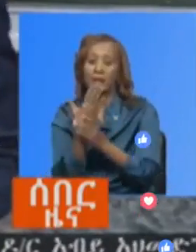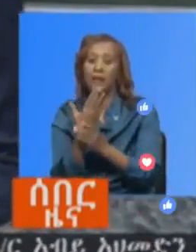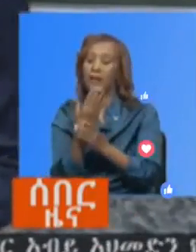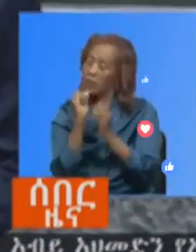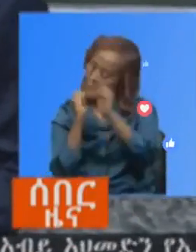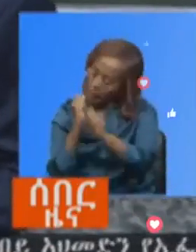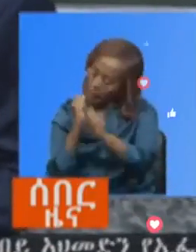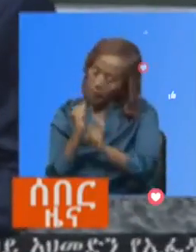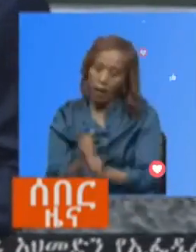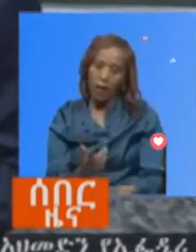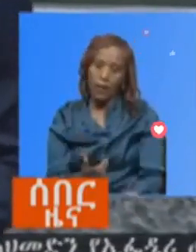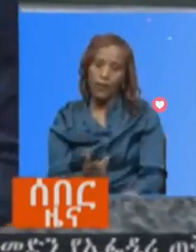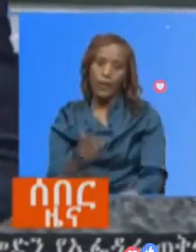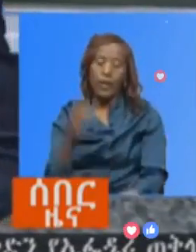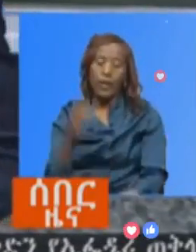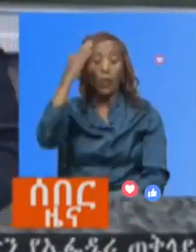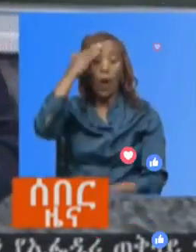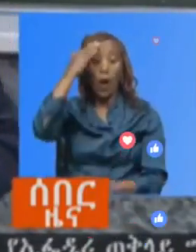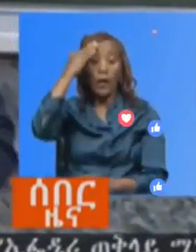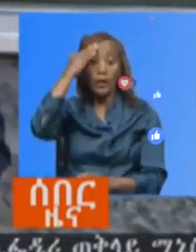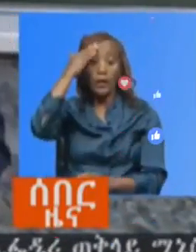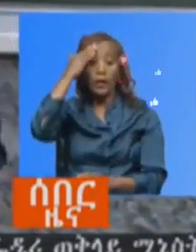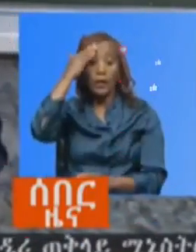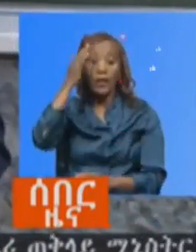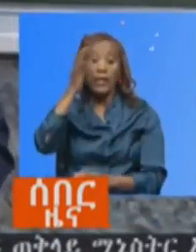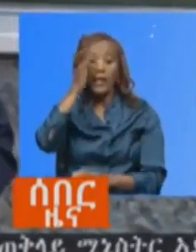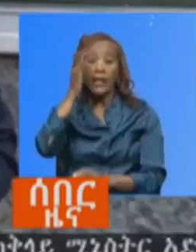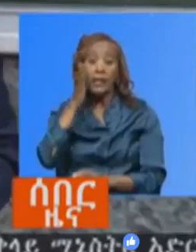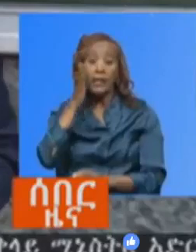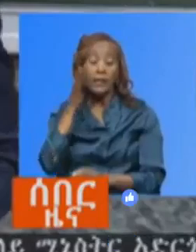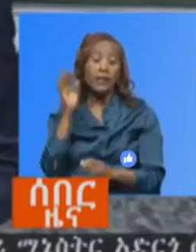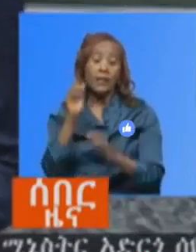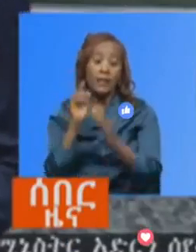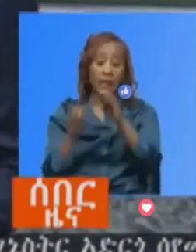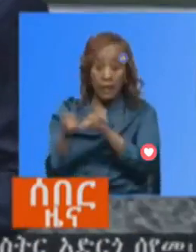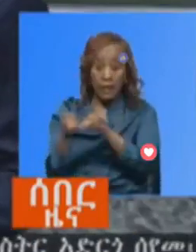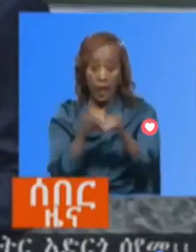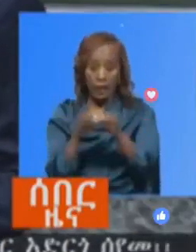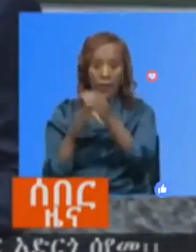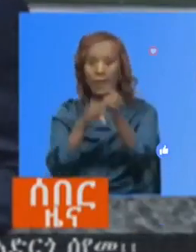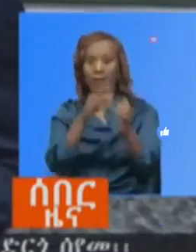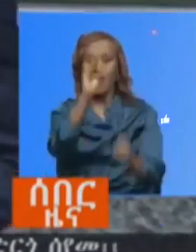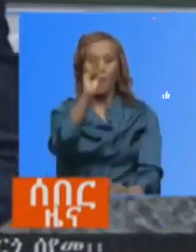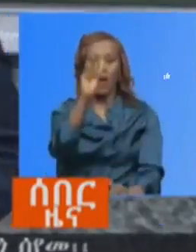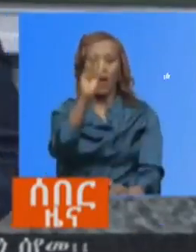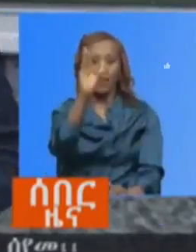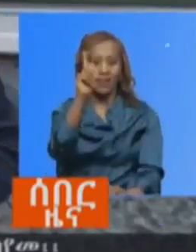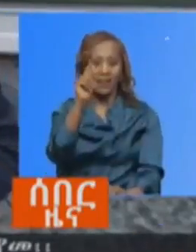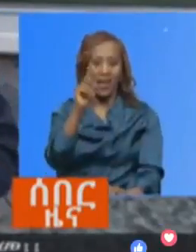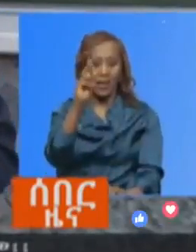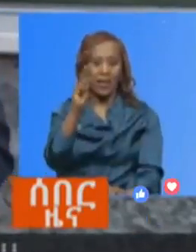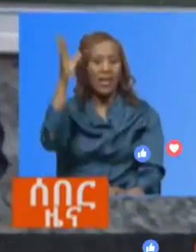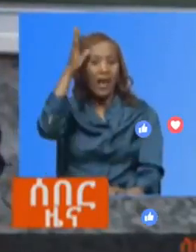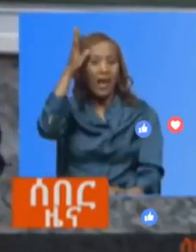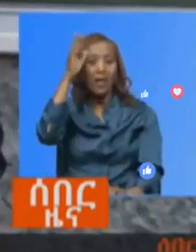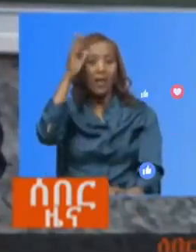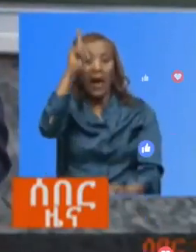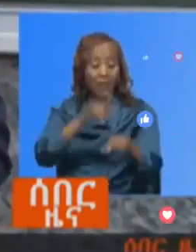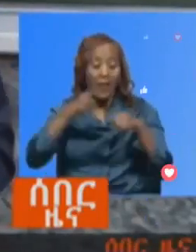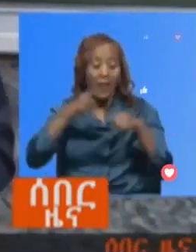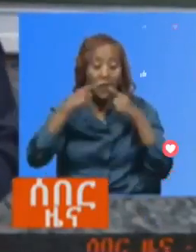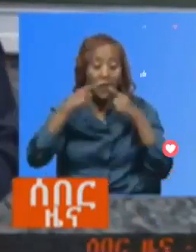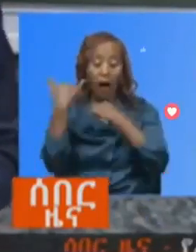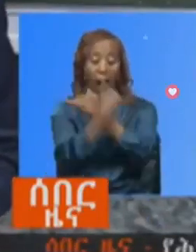እንትጋ። ታዋቂው የህንድ የነጻነት ንቅናቄ መሪ ማህተመ ጋንዲ በአንድ ወቅት እንደተናገረው